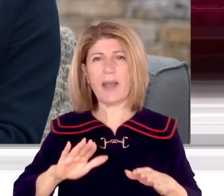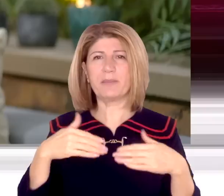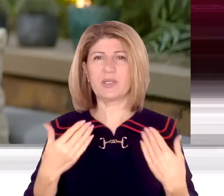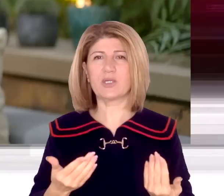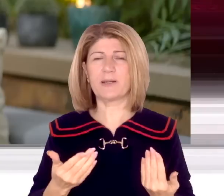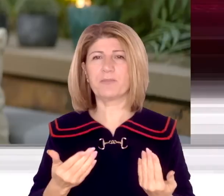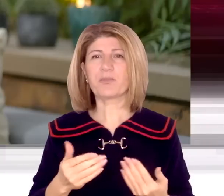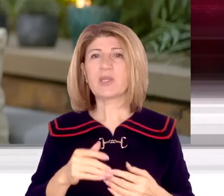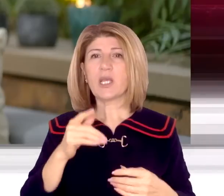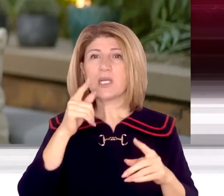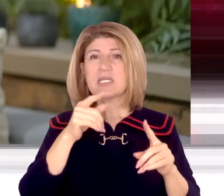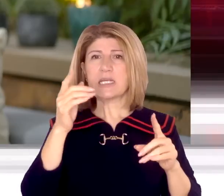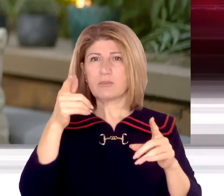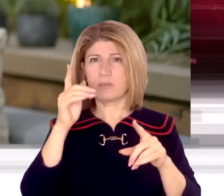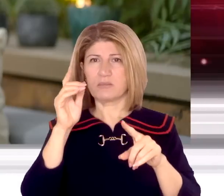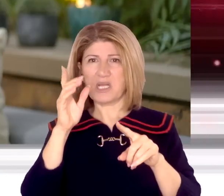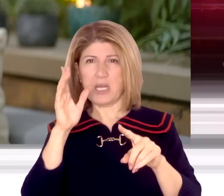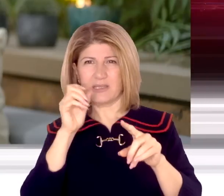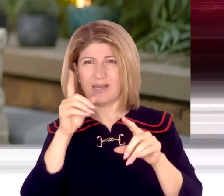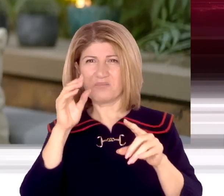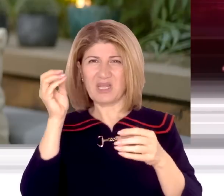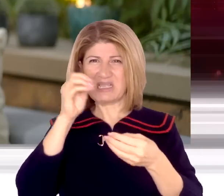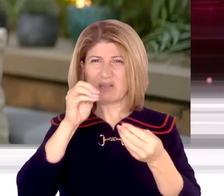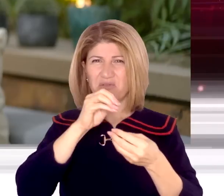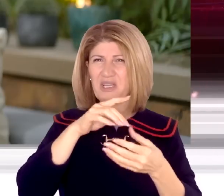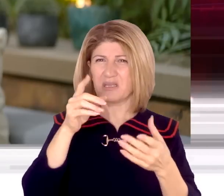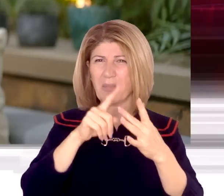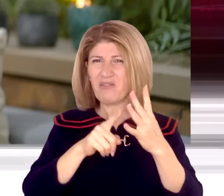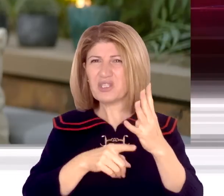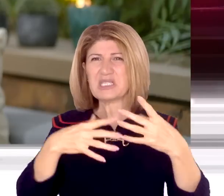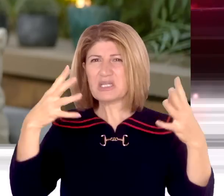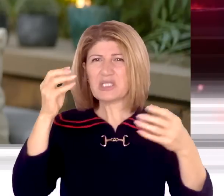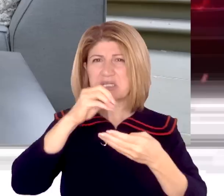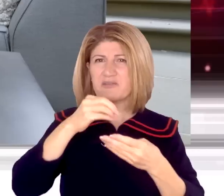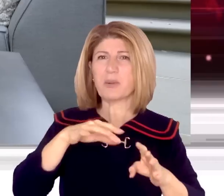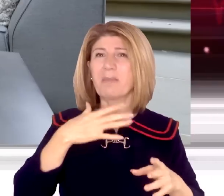رو کم بکنه. تار نداره، مونوکسید کربن تولید نمی‌کنه، مواد سرطانزاش کمتره.